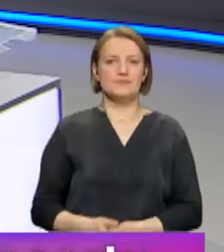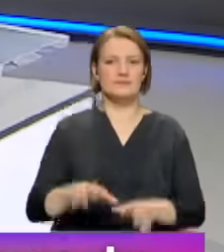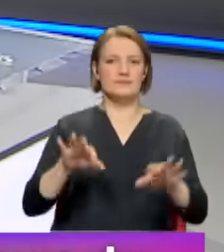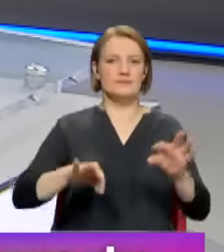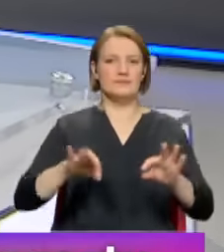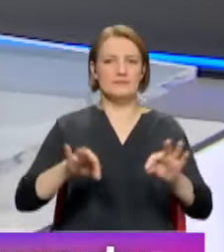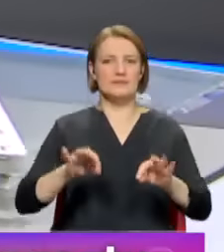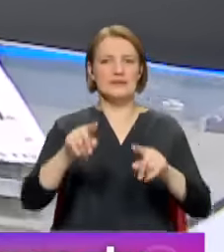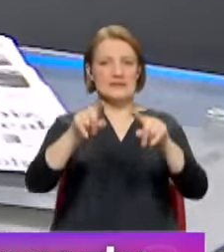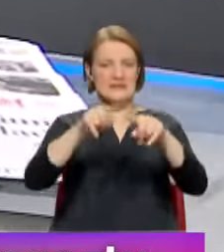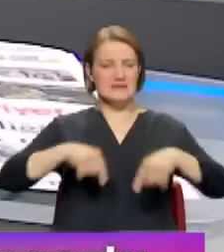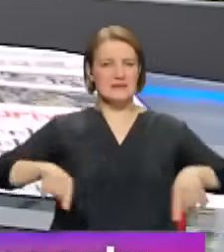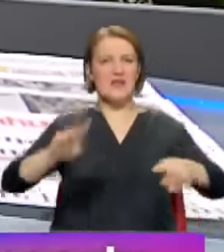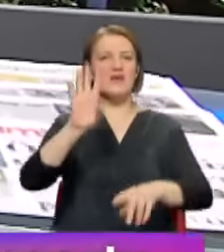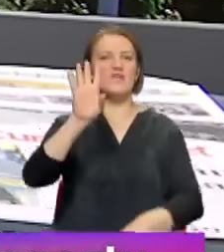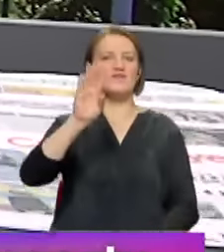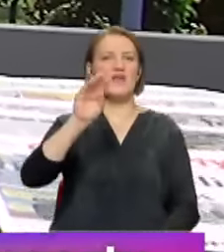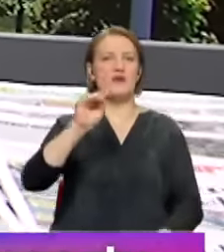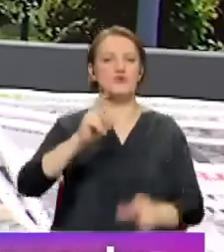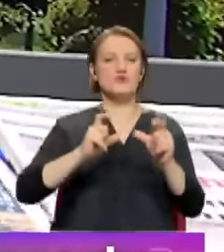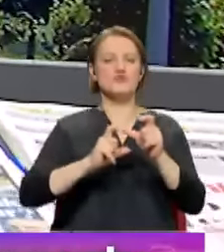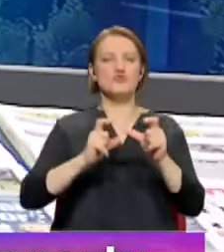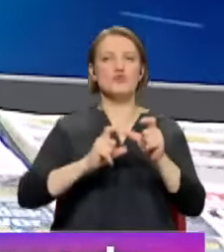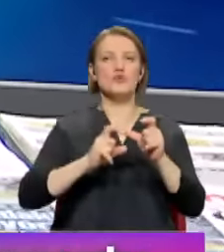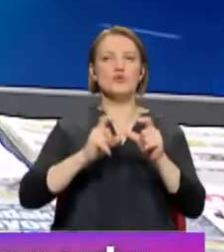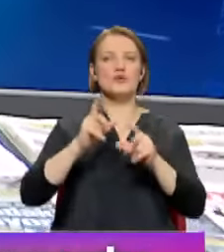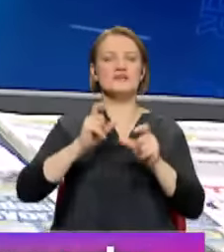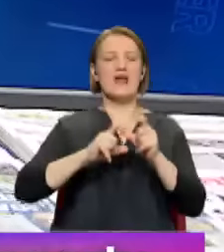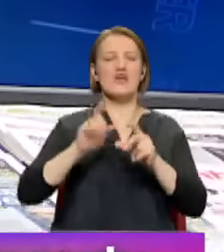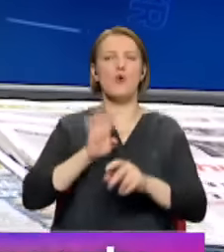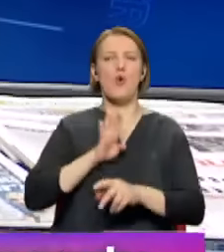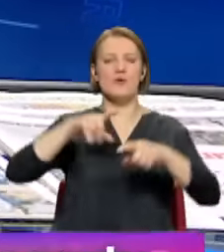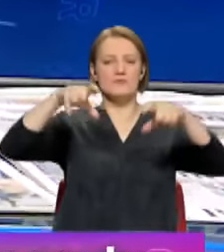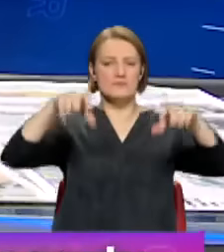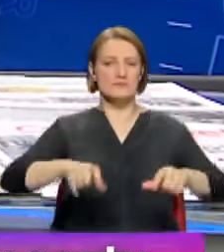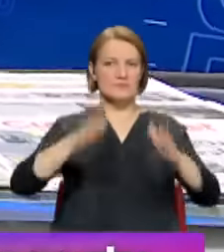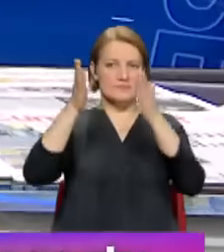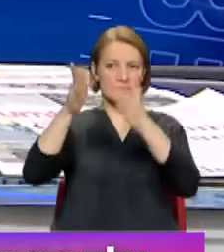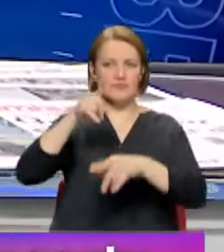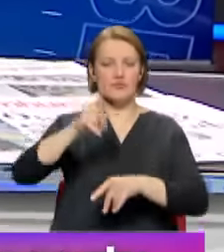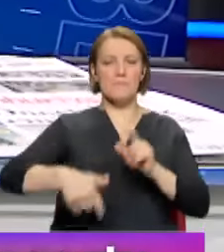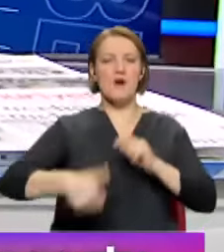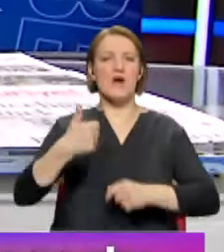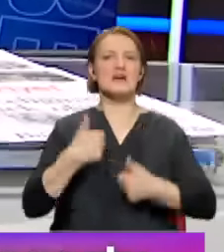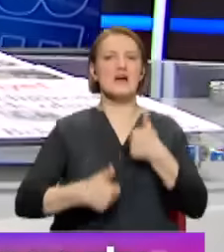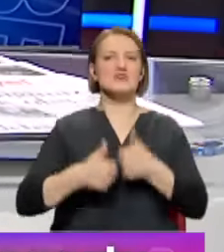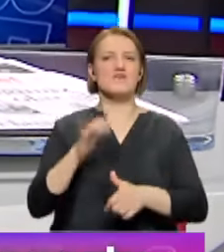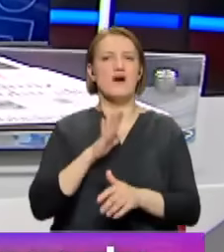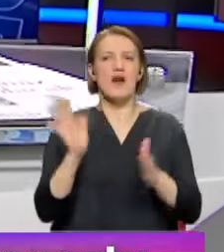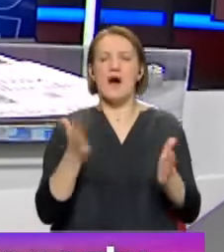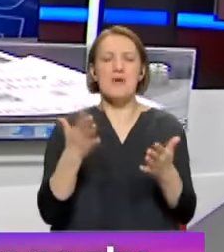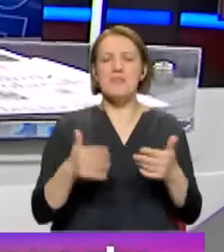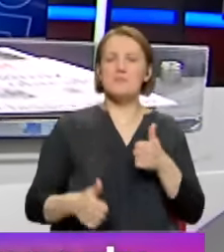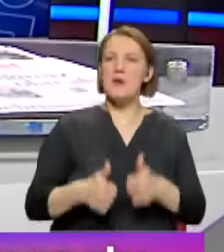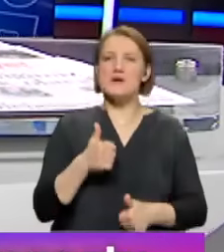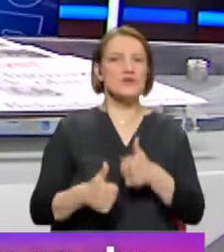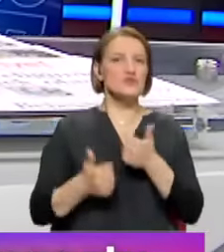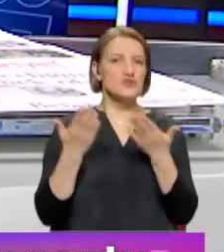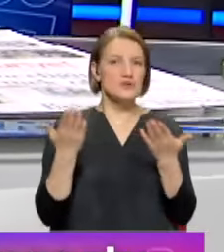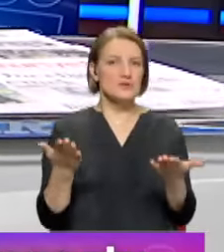Şimdi de sizleri Fenerbahçe Şükrü Saracoğlu Stadyumu'na götüreceğiz. Burada bir başkanlık yarışı vardı ama ne başkanlık